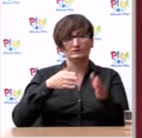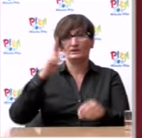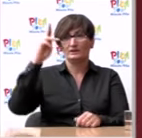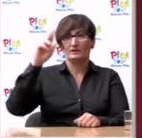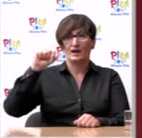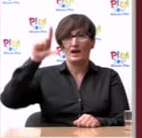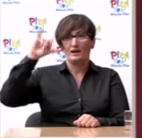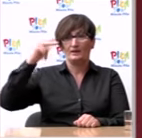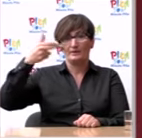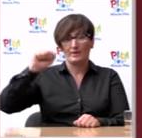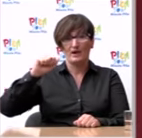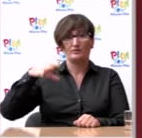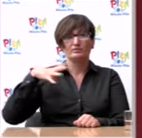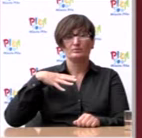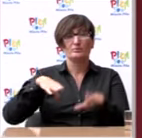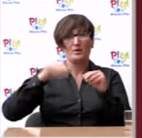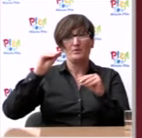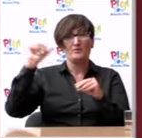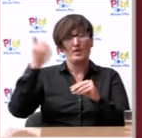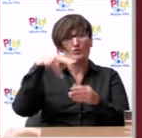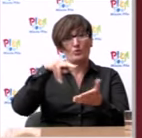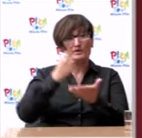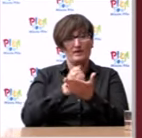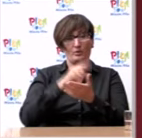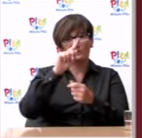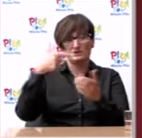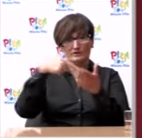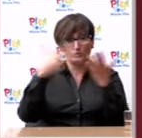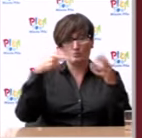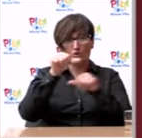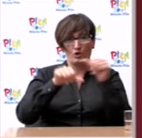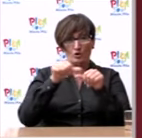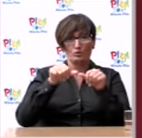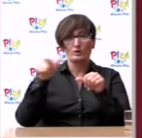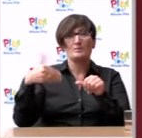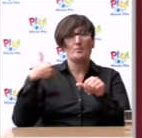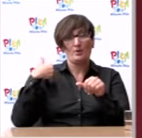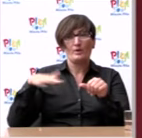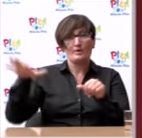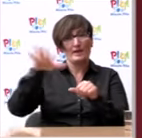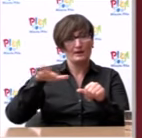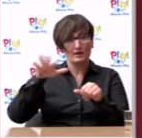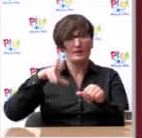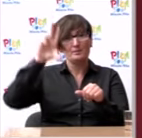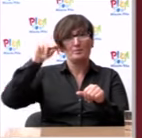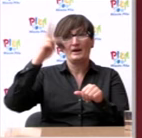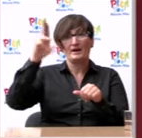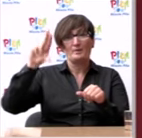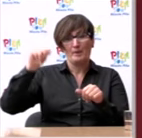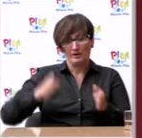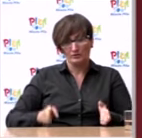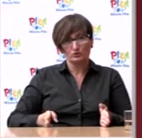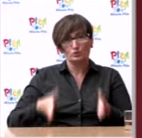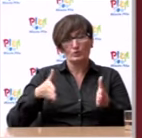się, że w pierwotnej wersji tej uchwały w 2008 roku był teren PKP na odcinku